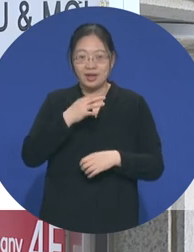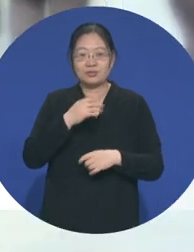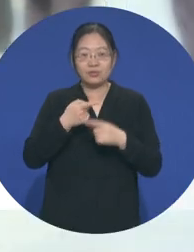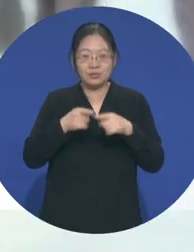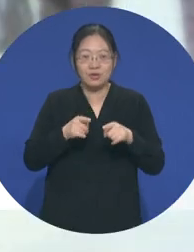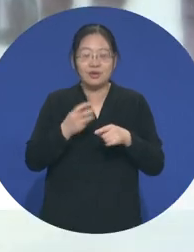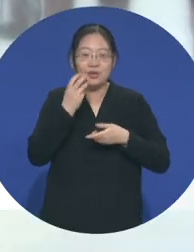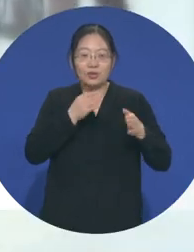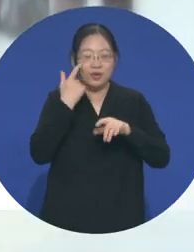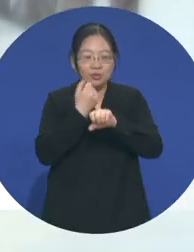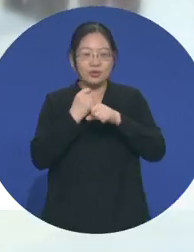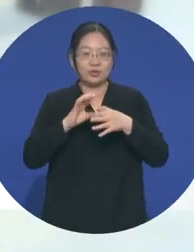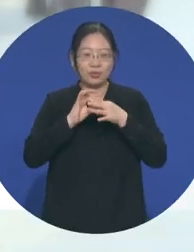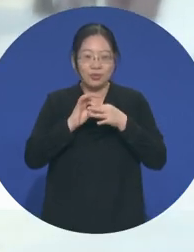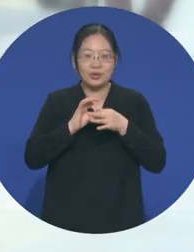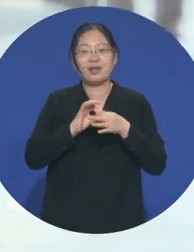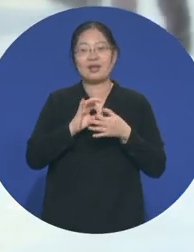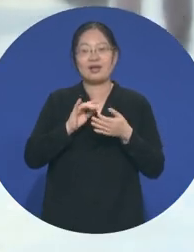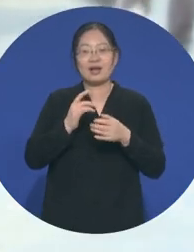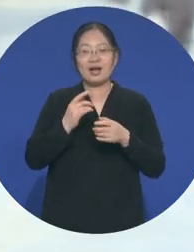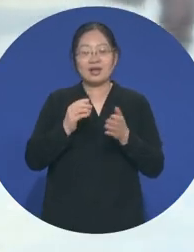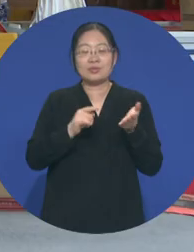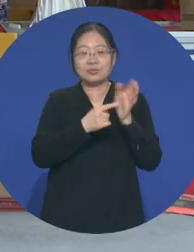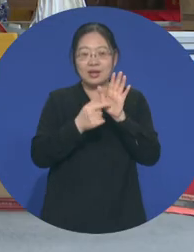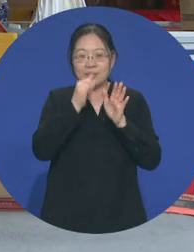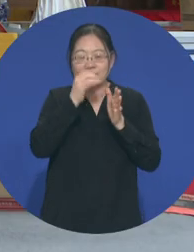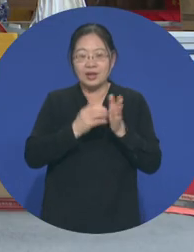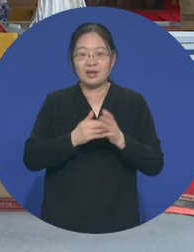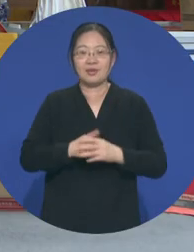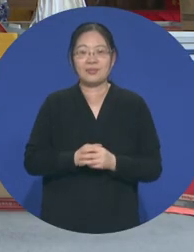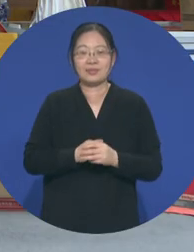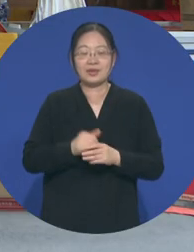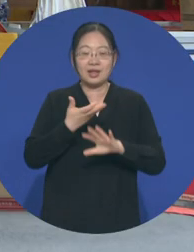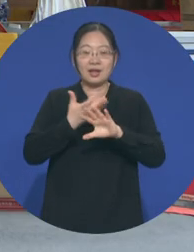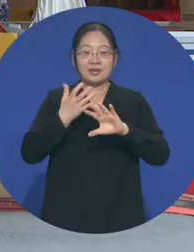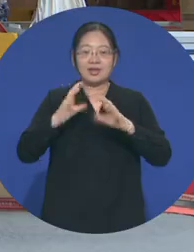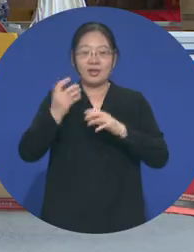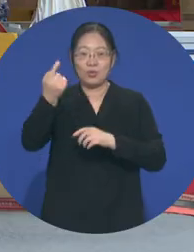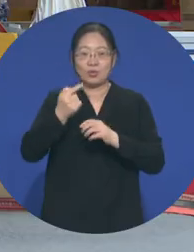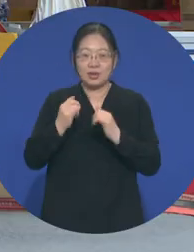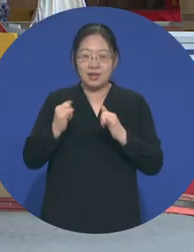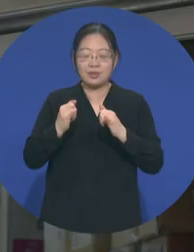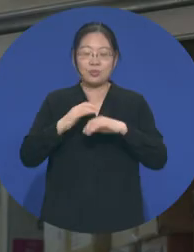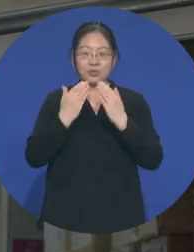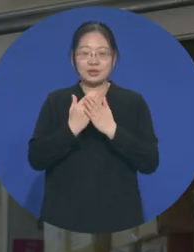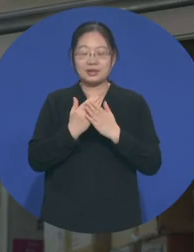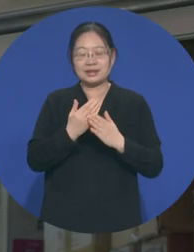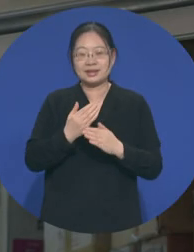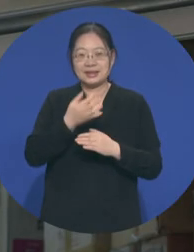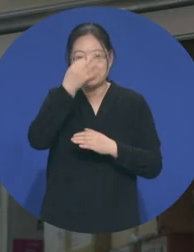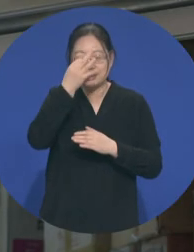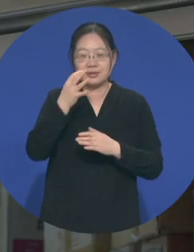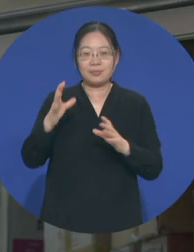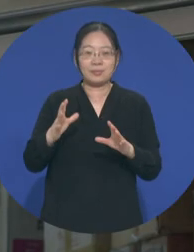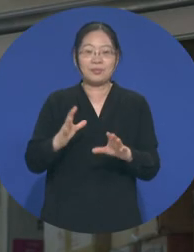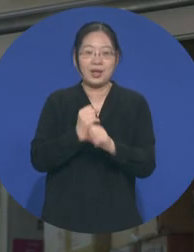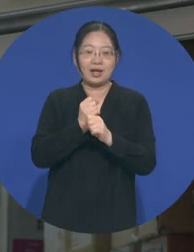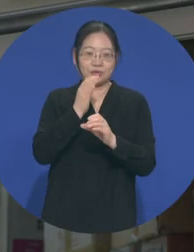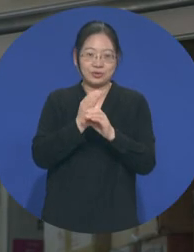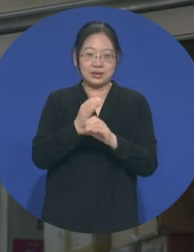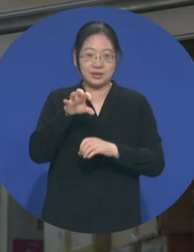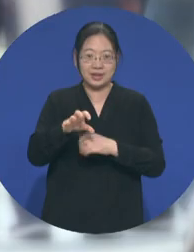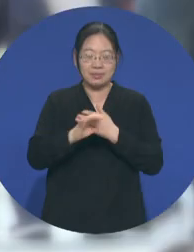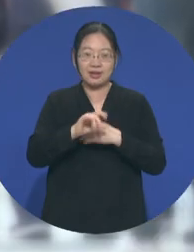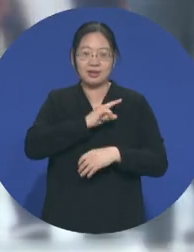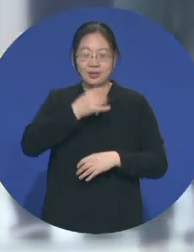통해 수행하고 그 결과를 발표했습니다 분석 결과에 따르면 이주민 관련 모든 기능을 포괄한 컨트롤 타워로 설립할 경우 가장